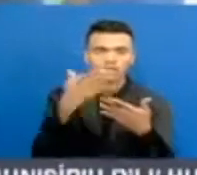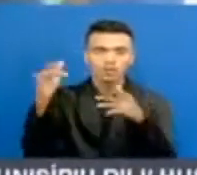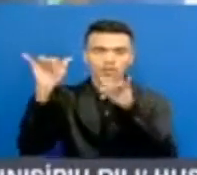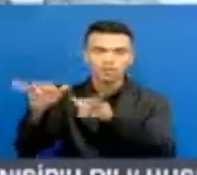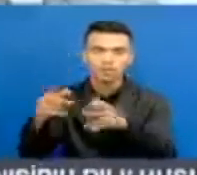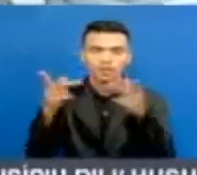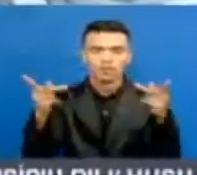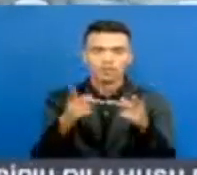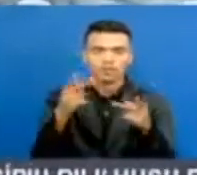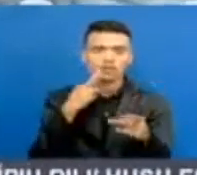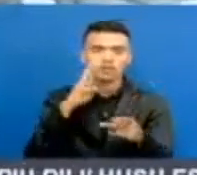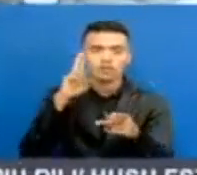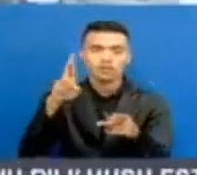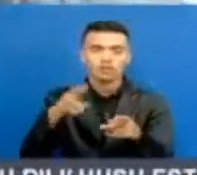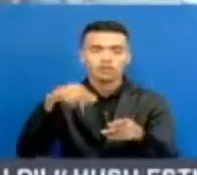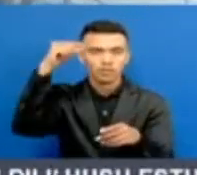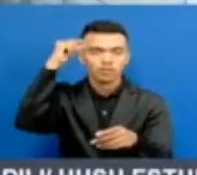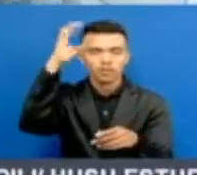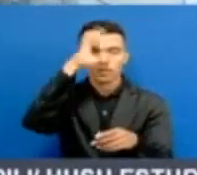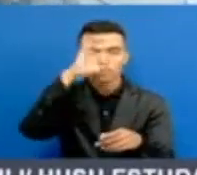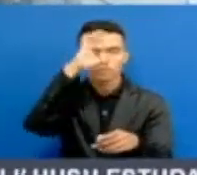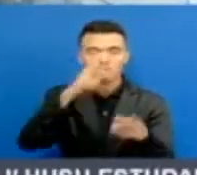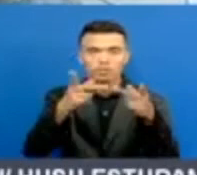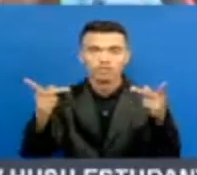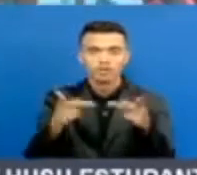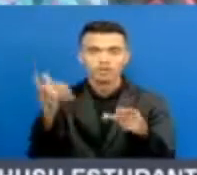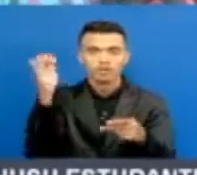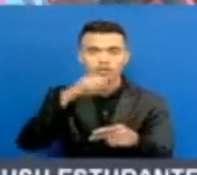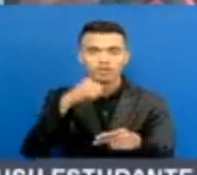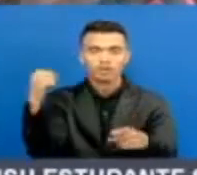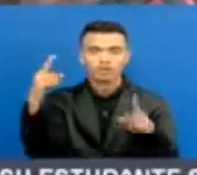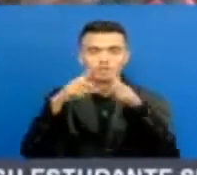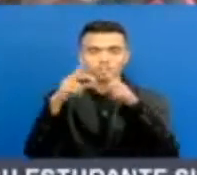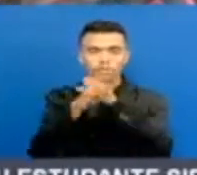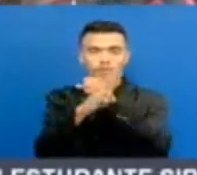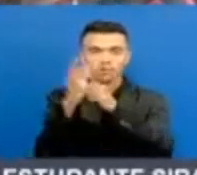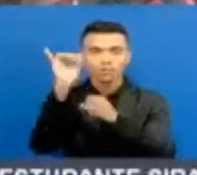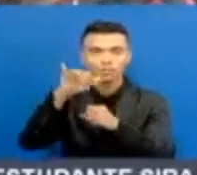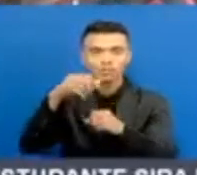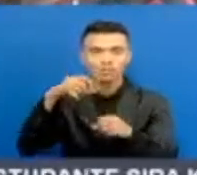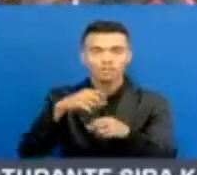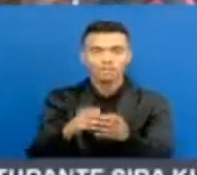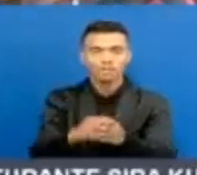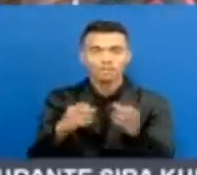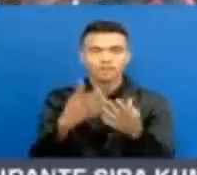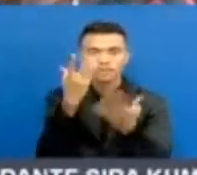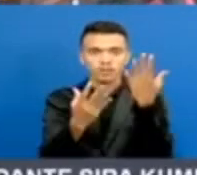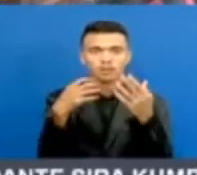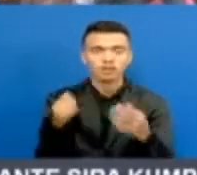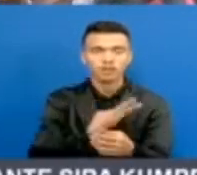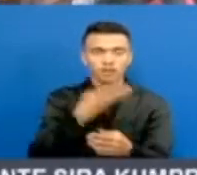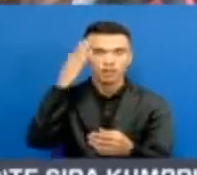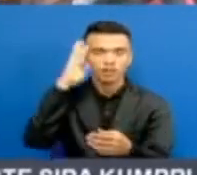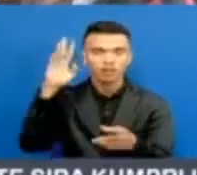Tamba ne recomenda ba governo atu buka fatin seluk ba vítima sira. Incêndio de ne tala espera tamba fatin ne sim fatin estado ne mas